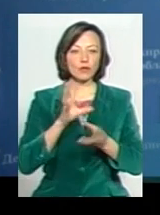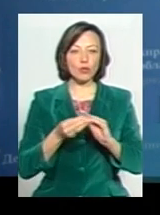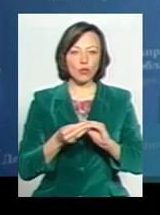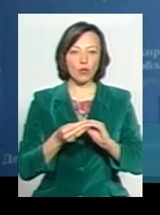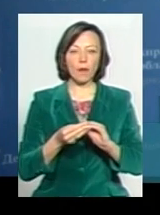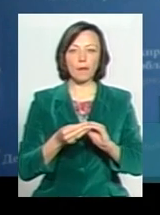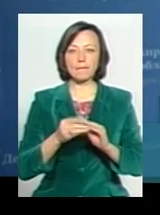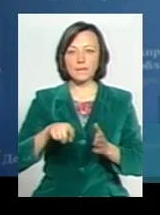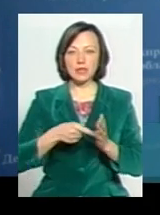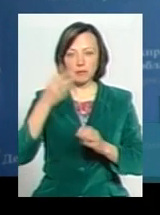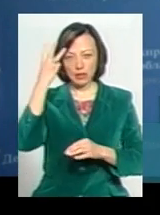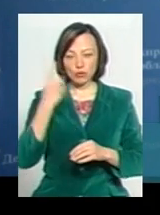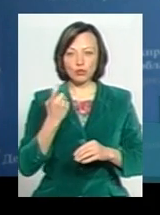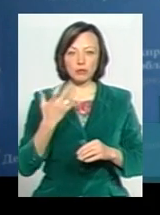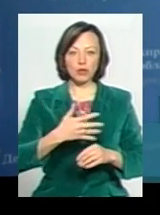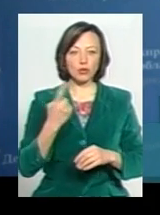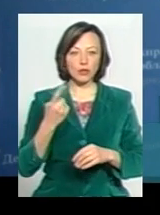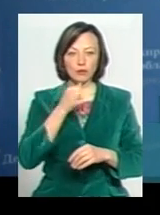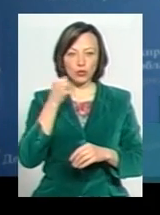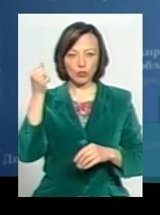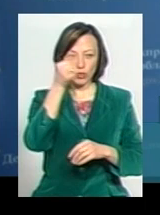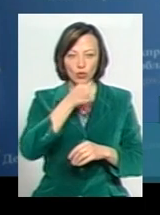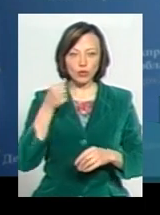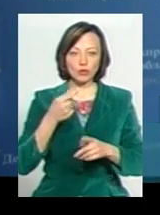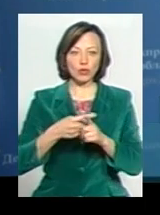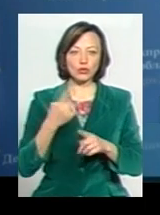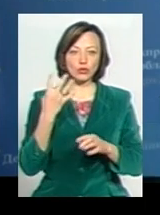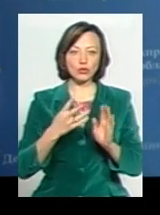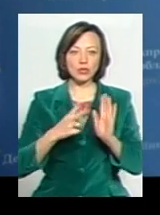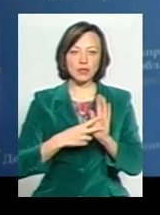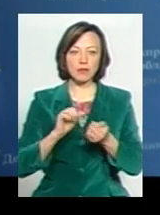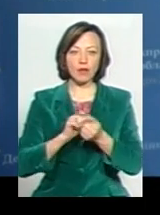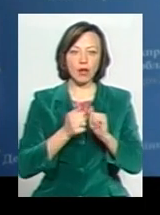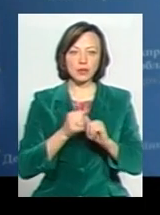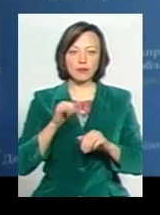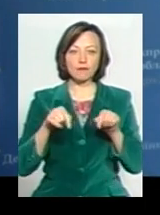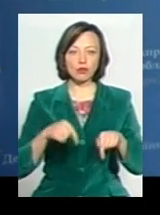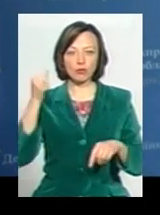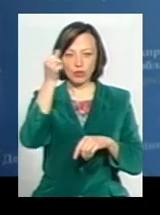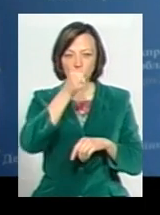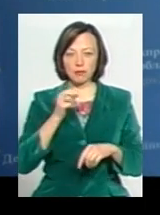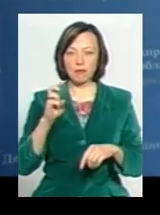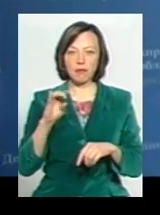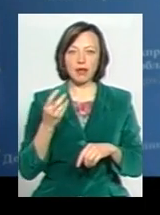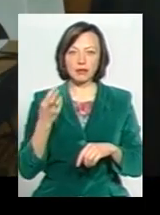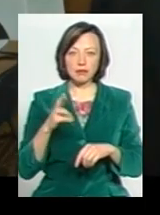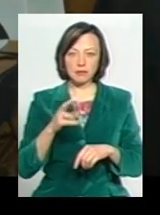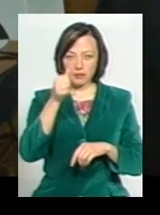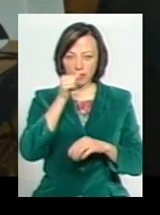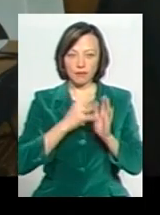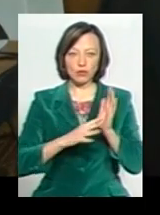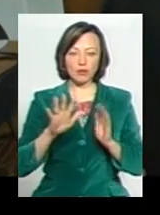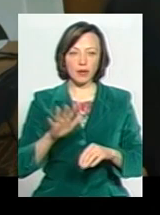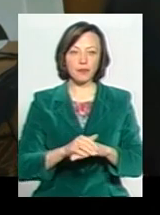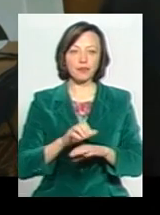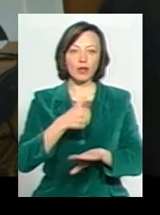151 в тому році, плюс 47 по Кам'янцю і в цьому році в березні місяці 95.